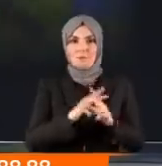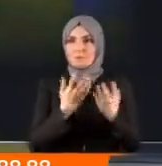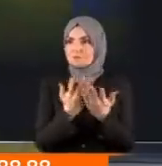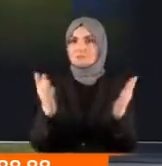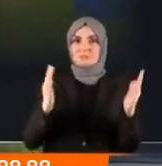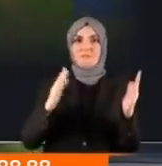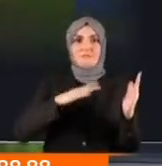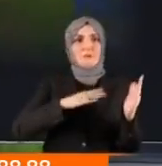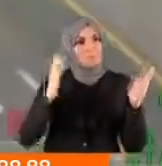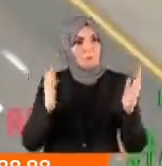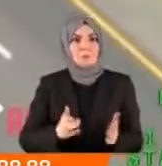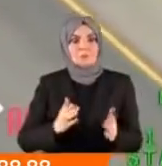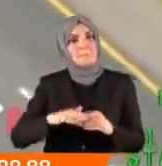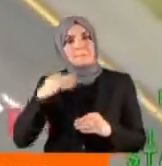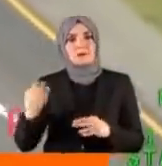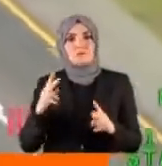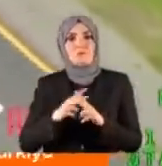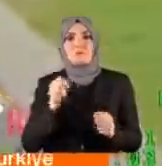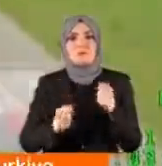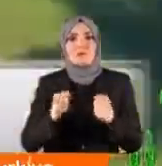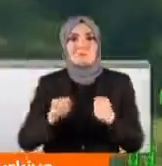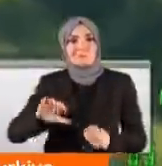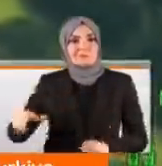başardı bu